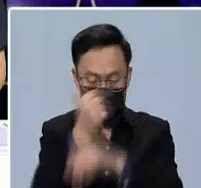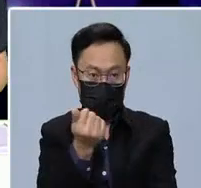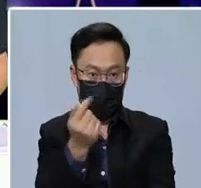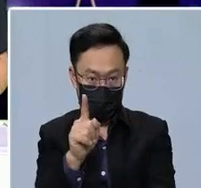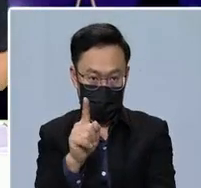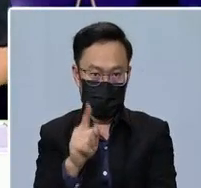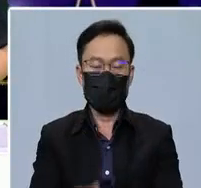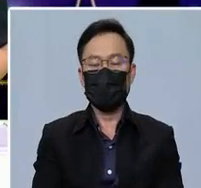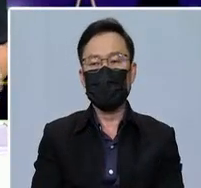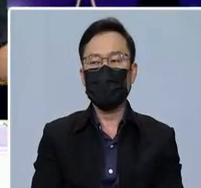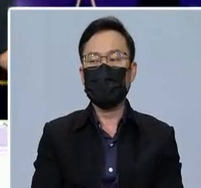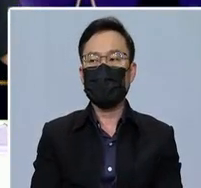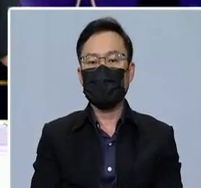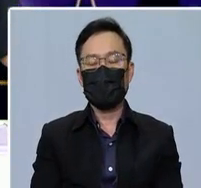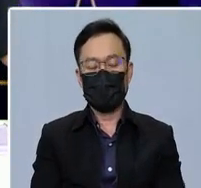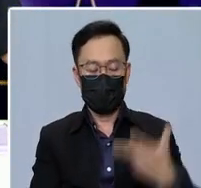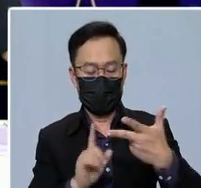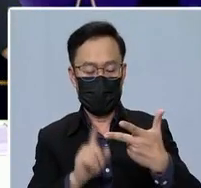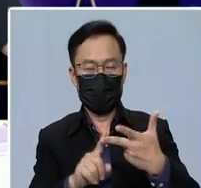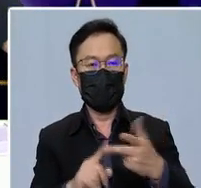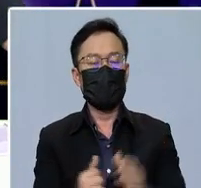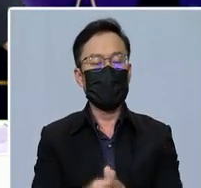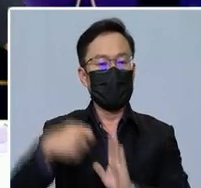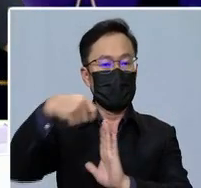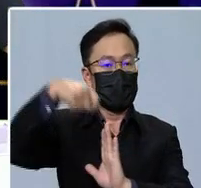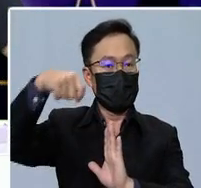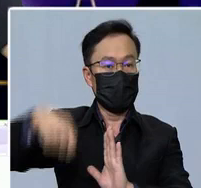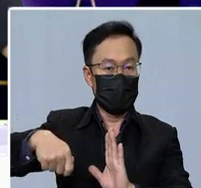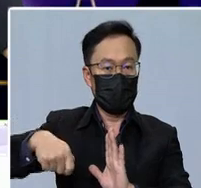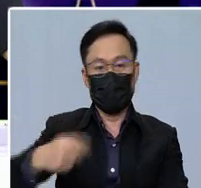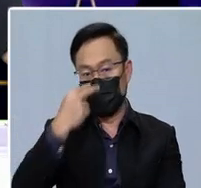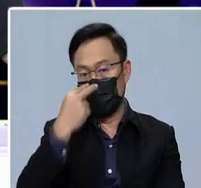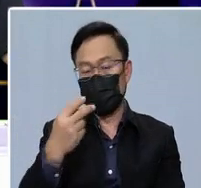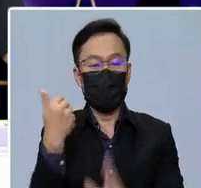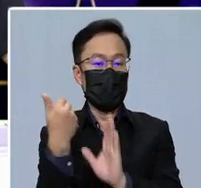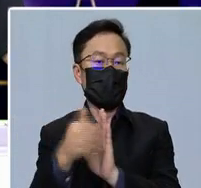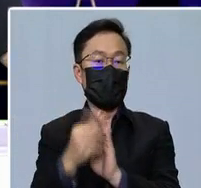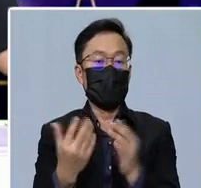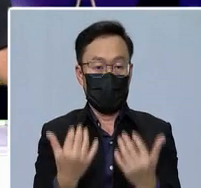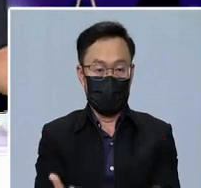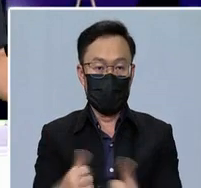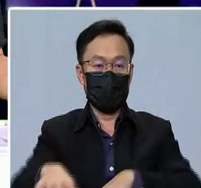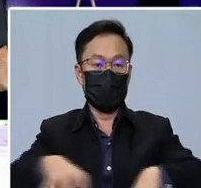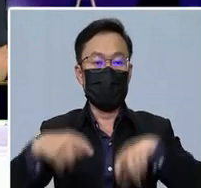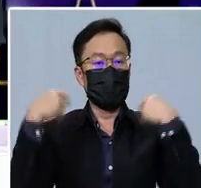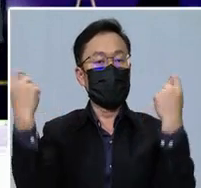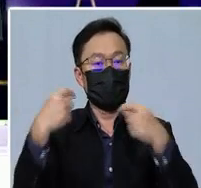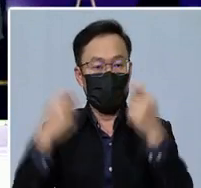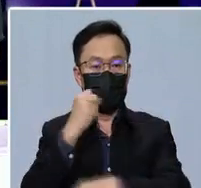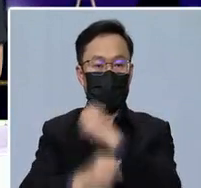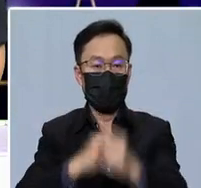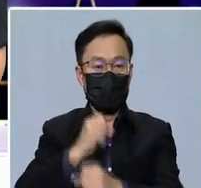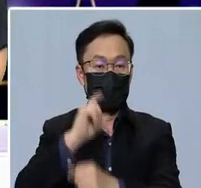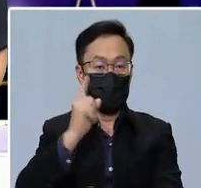อ่ะไปอีกจังหวัดหนึ่งกันดีกว่านครราชสีมานะครับคุณผู้ชมเป็นโซนของภาคอีสานที่เย็นนี้จะมีการจัดกิจกรรม